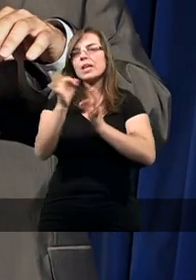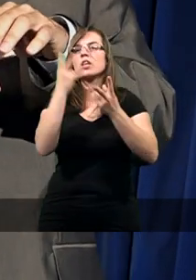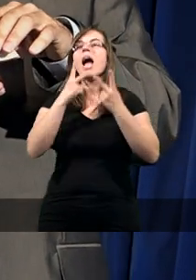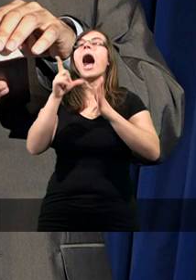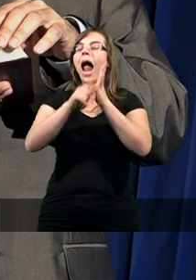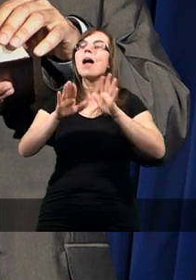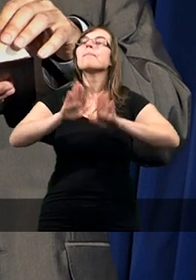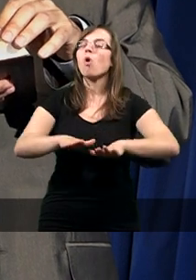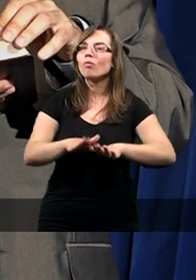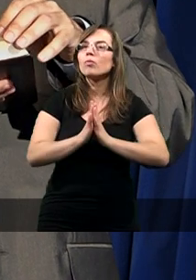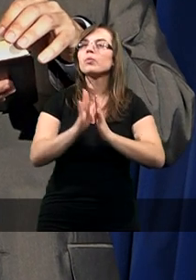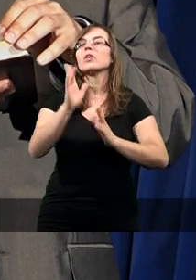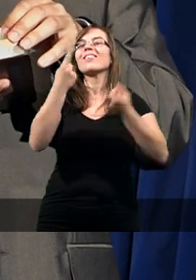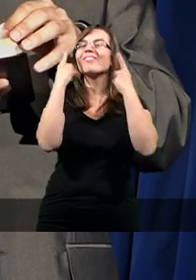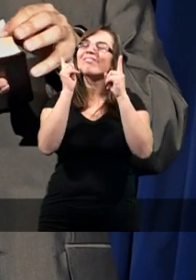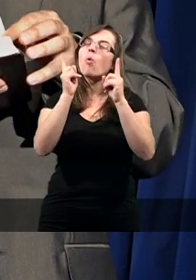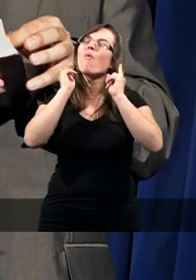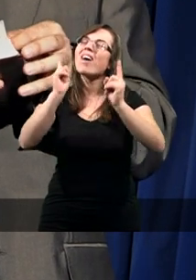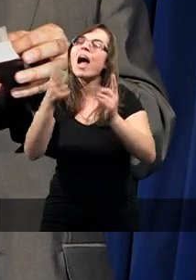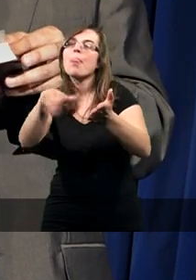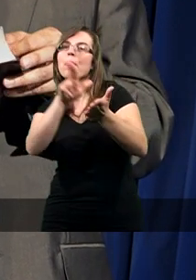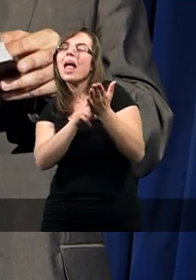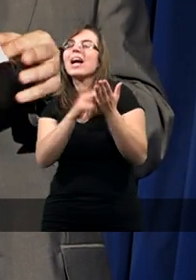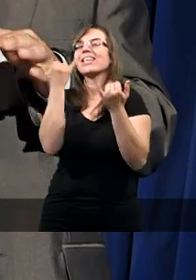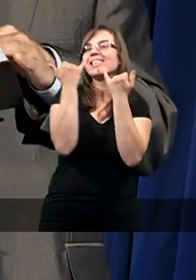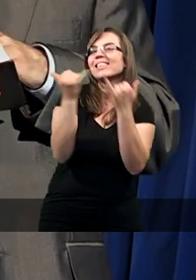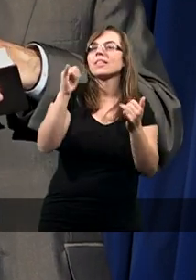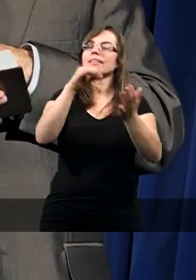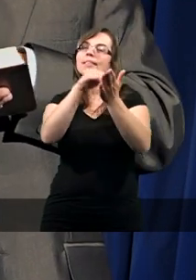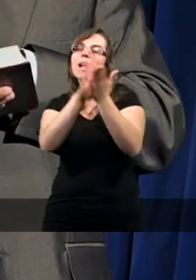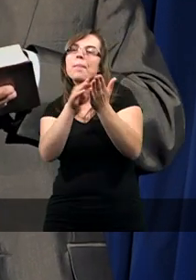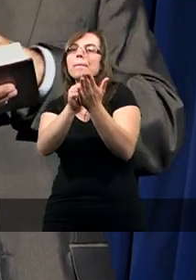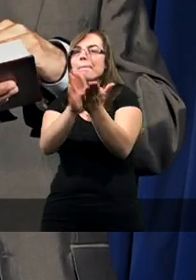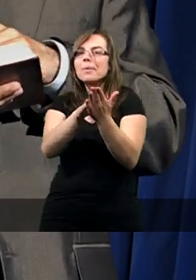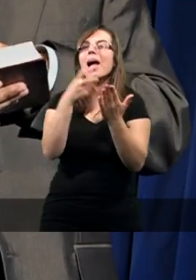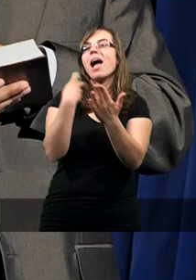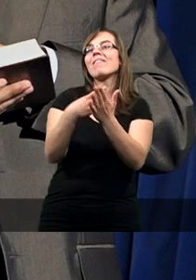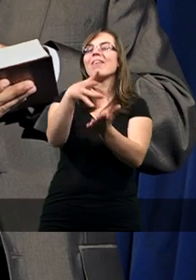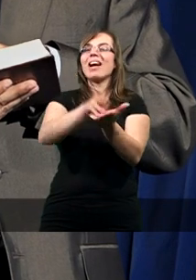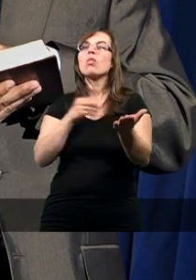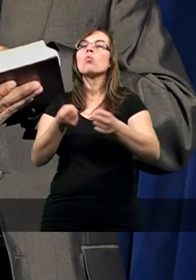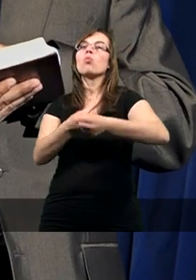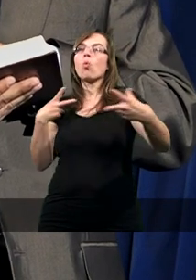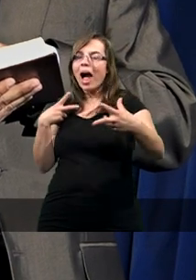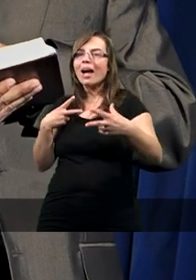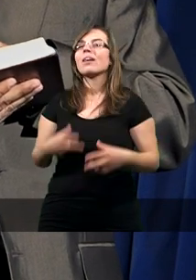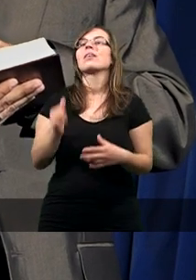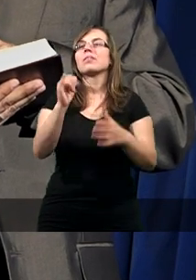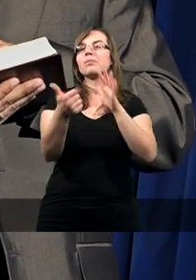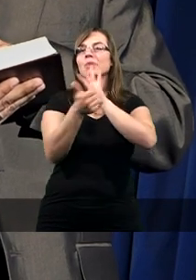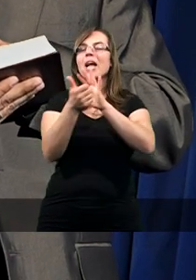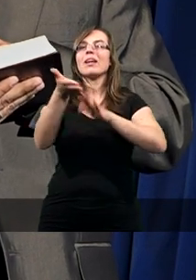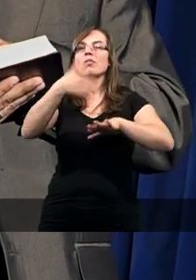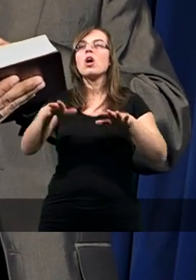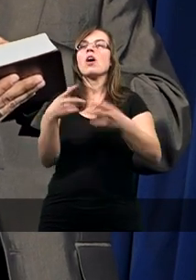historii, ale pozwólcie, że zwrócę uwagę na inną. Jest zapisana w Ewangelii według Łukasza w